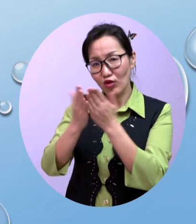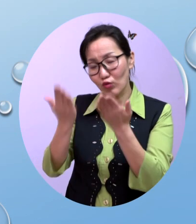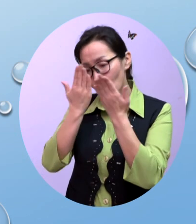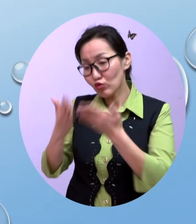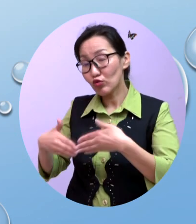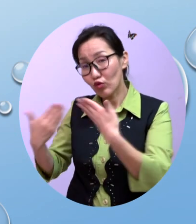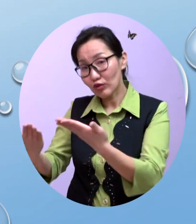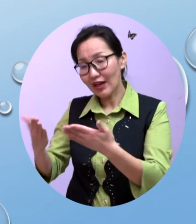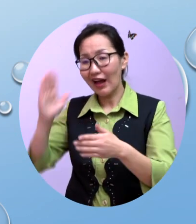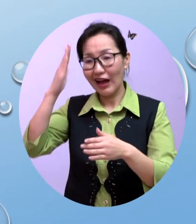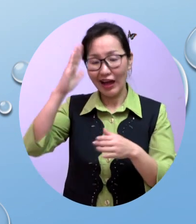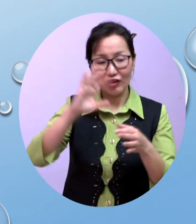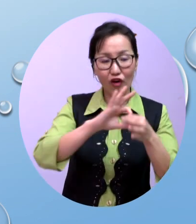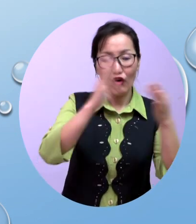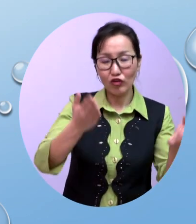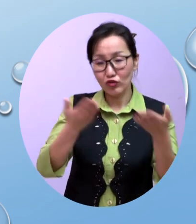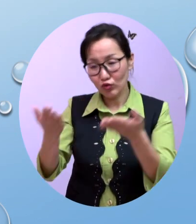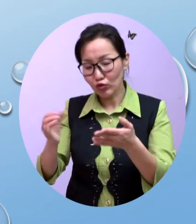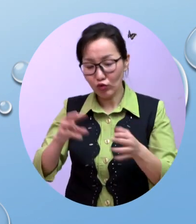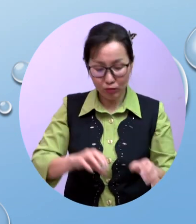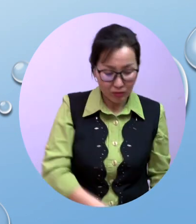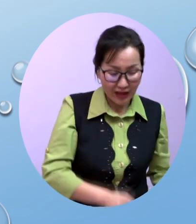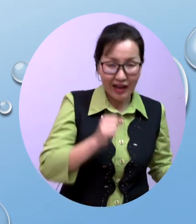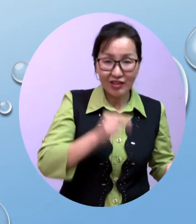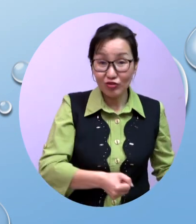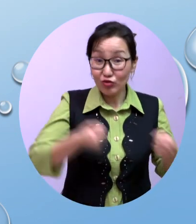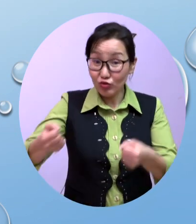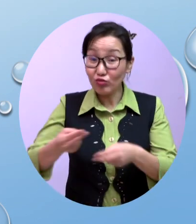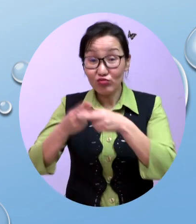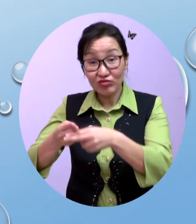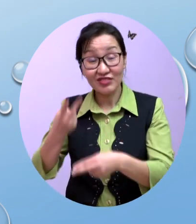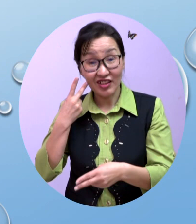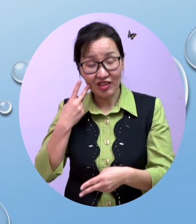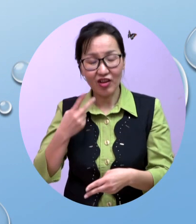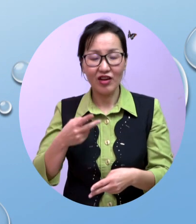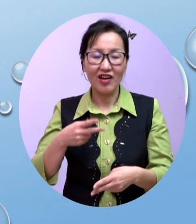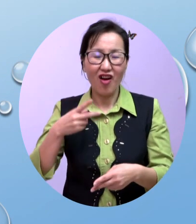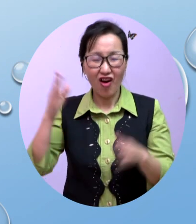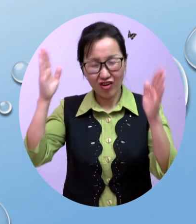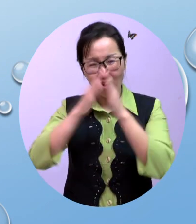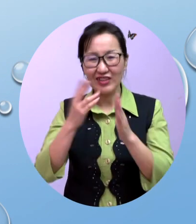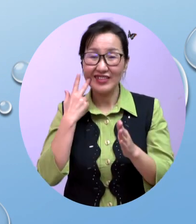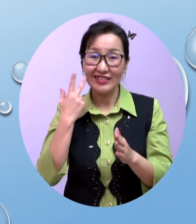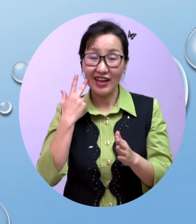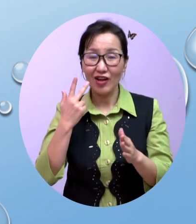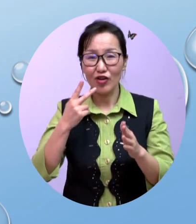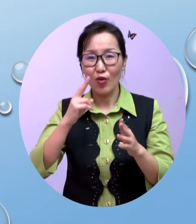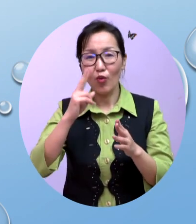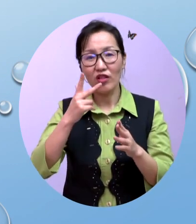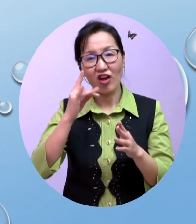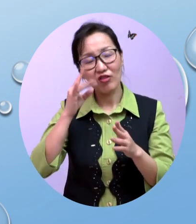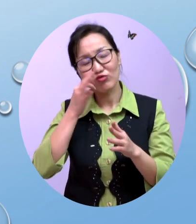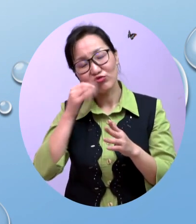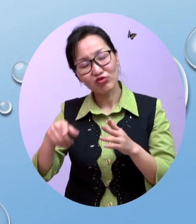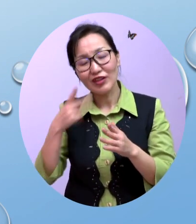хаалга онгойлгож, ойр зуур юмыг нь дөхүүлж өгнө. Бас орой болгон ярьдаг байсан үлгэрийг өөрт нь